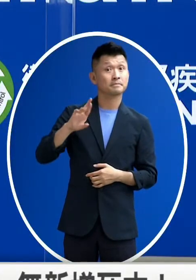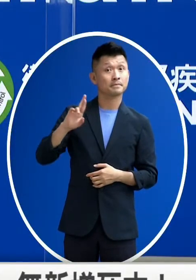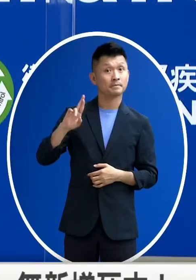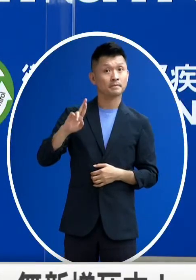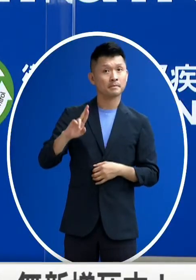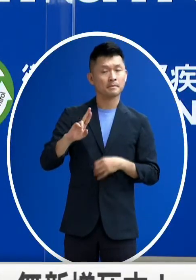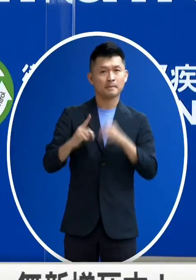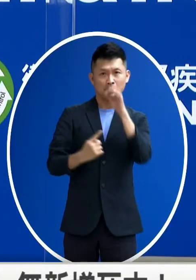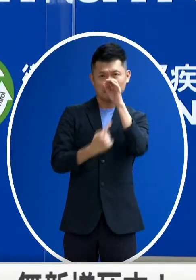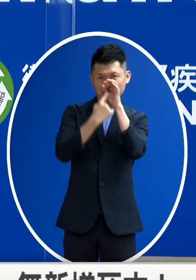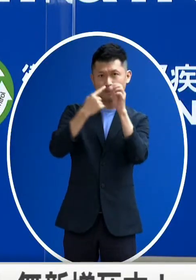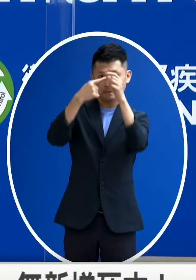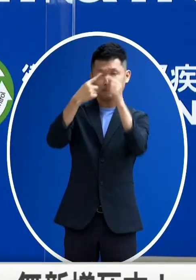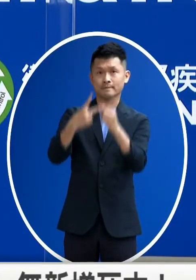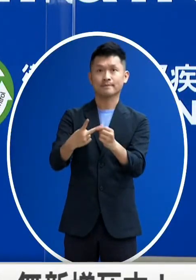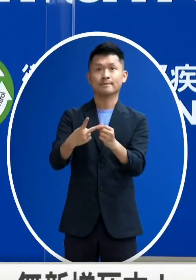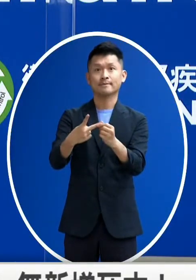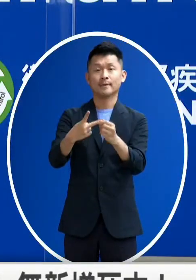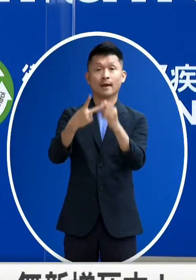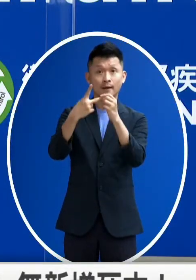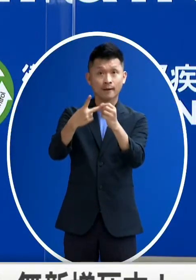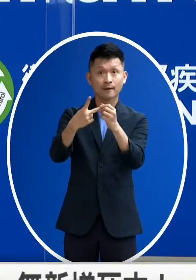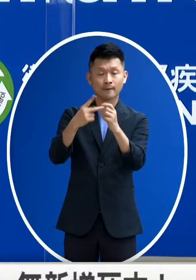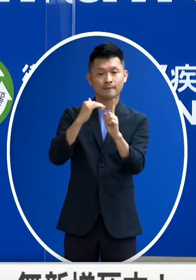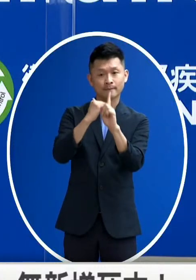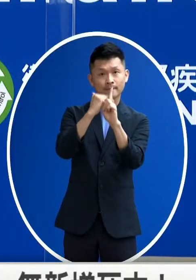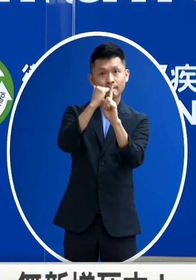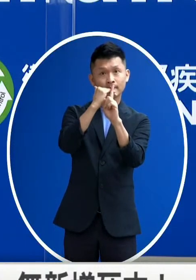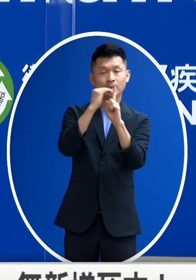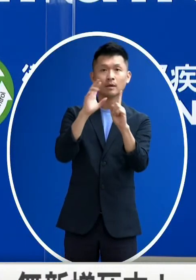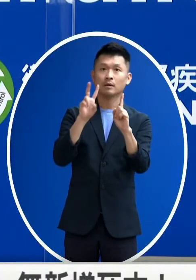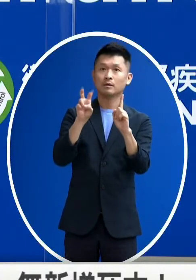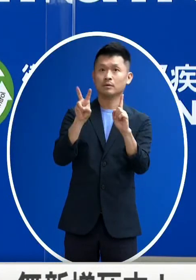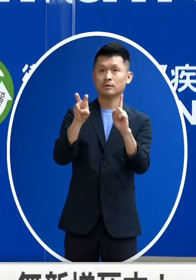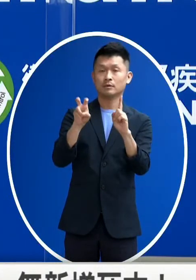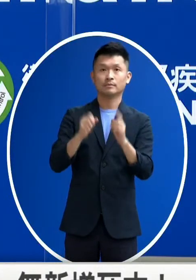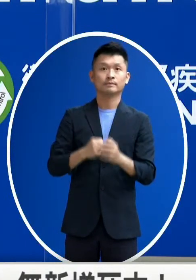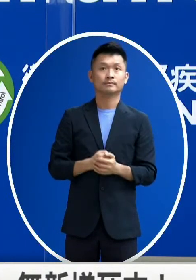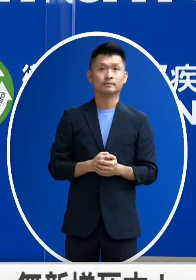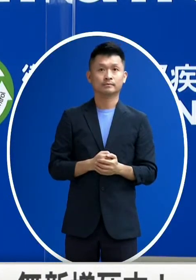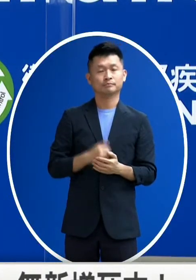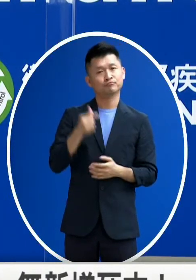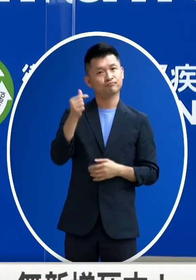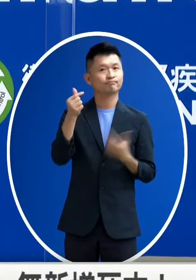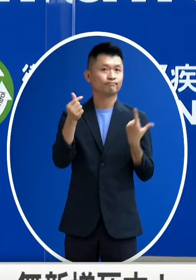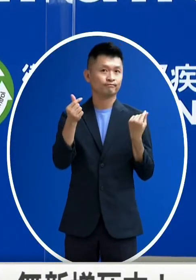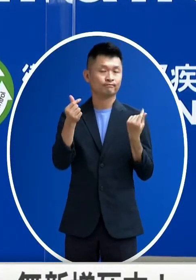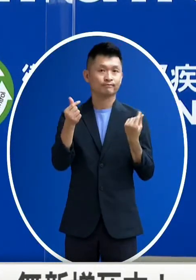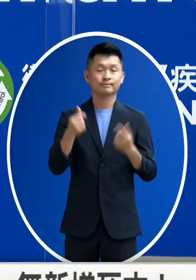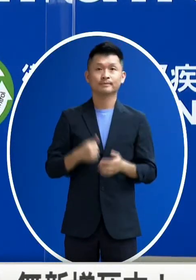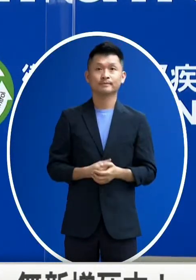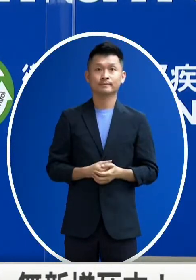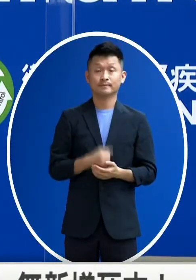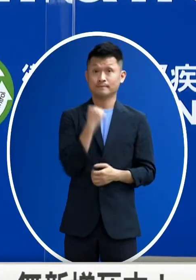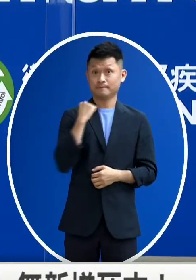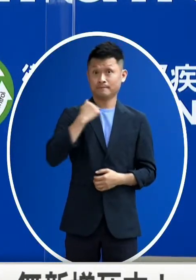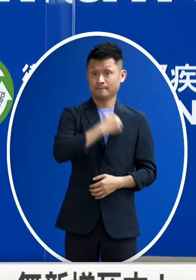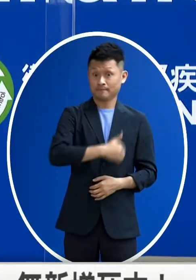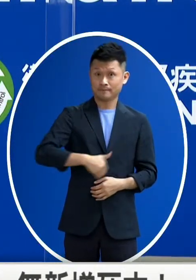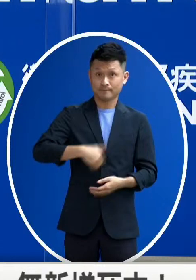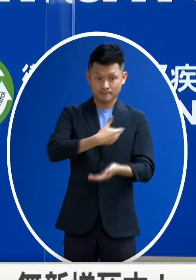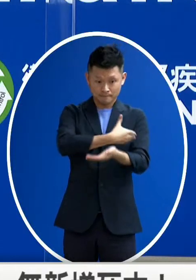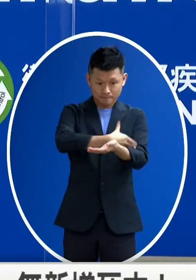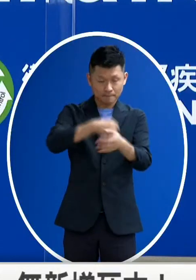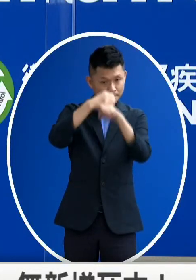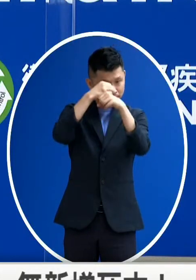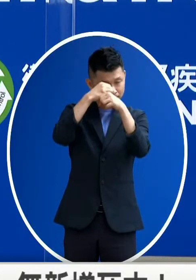二采，那结果是22也是阳性。那另外他的这个抗体的部分，